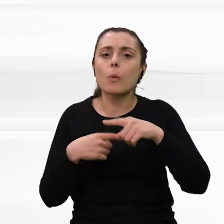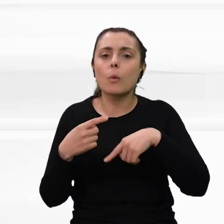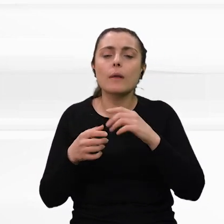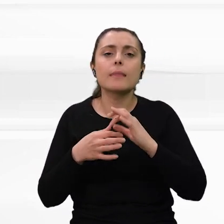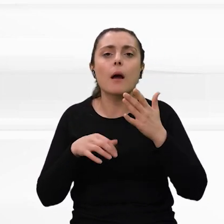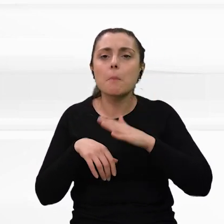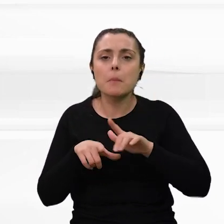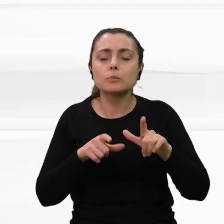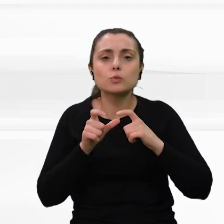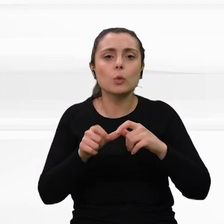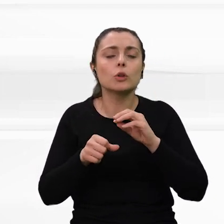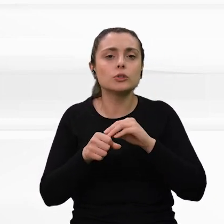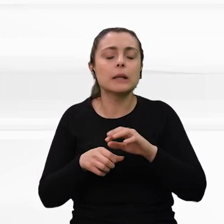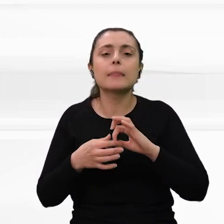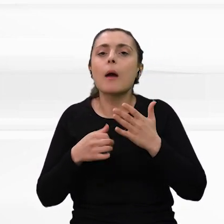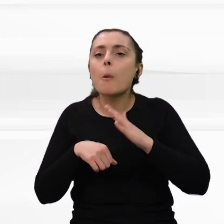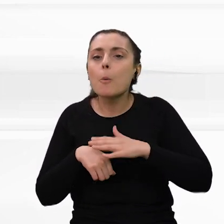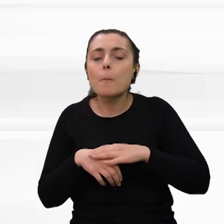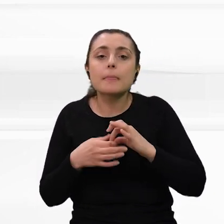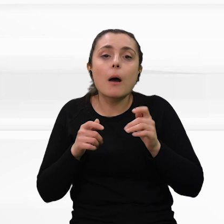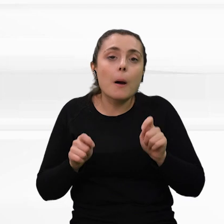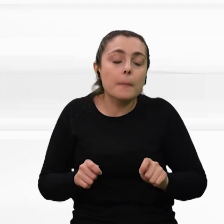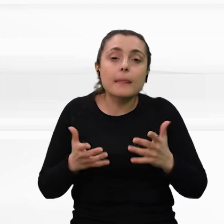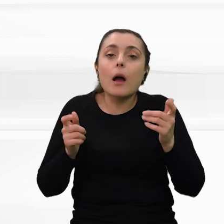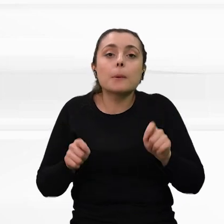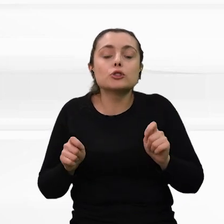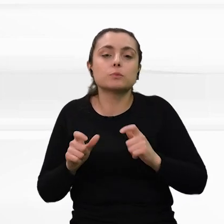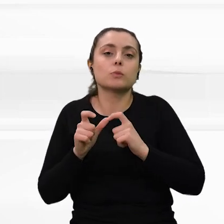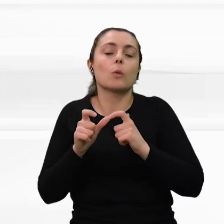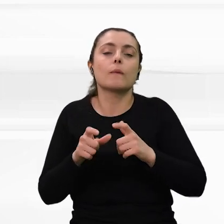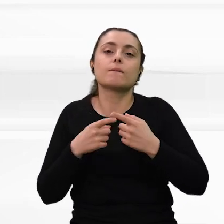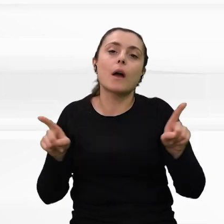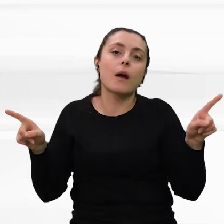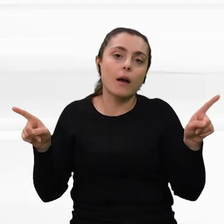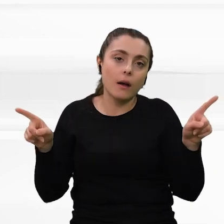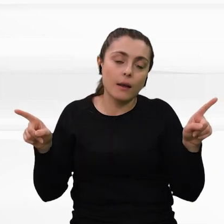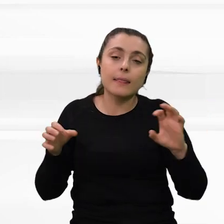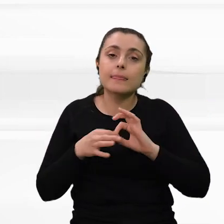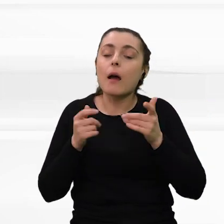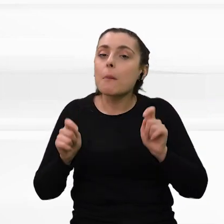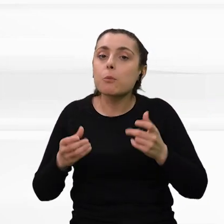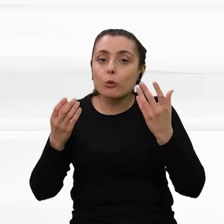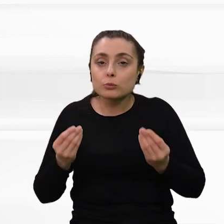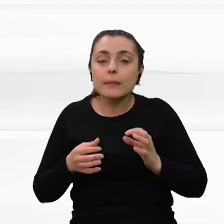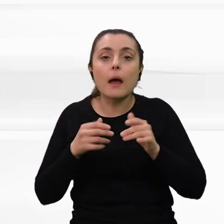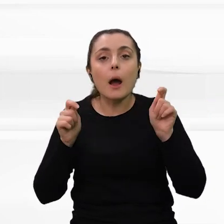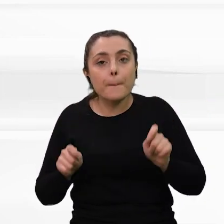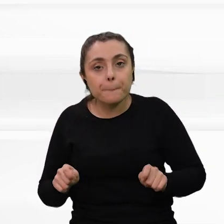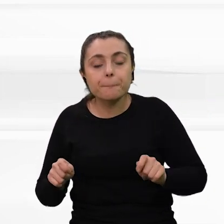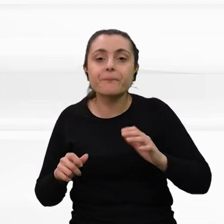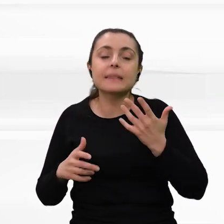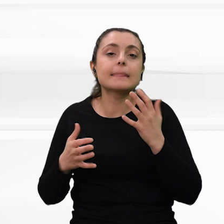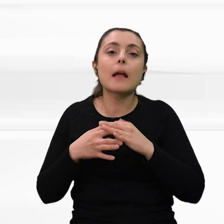arıyoruz ne yapmalıyım sorusu ne yapıyorum ne yaptım ne yapacağım sorularından farklıdır ne yapıyor oldum ne